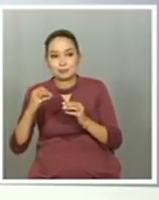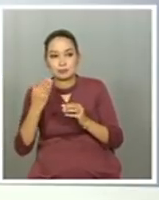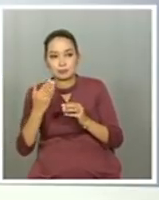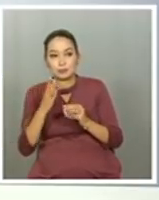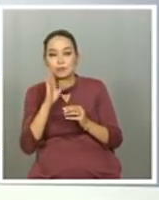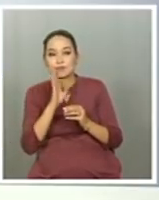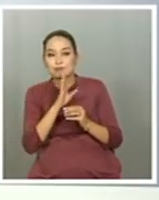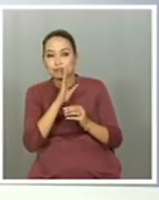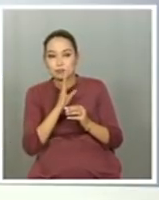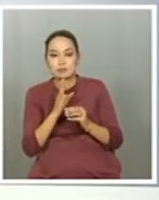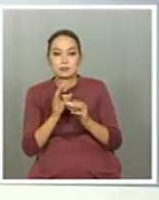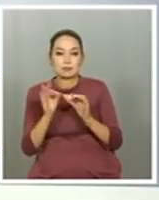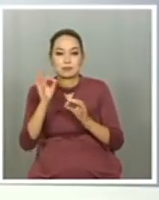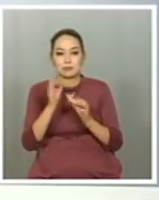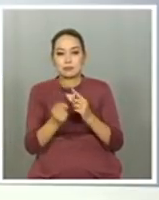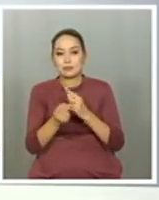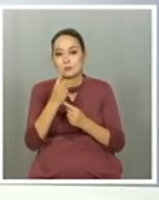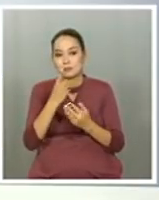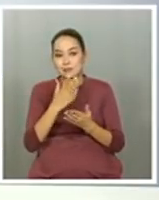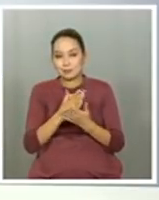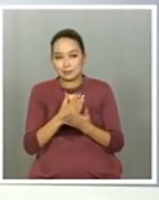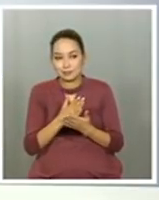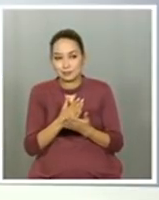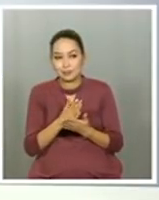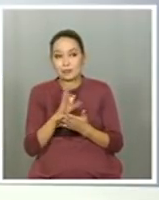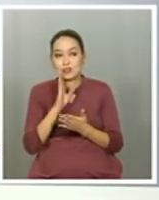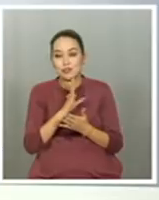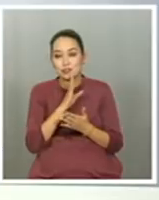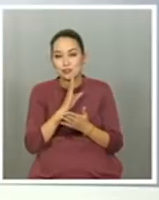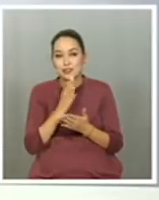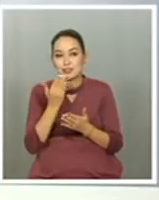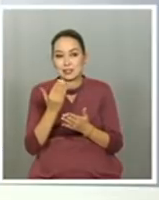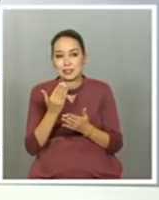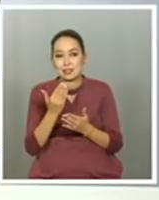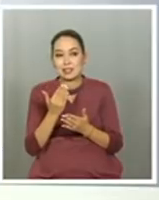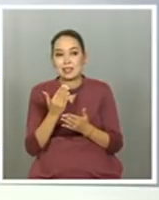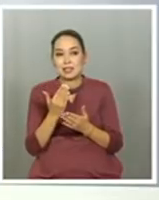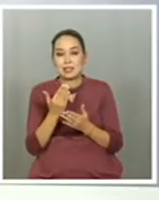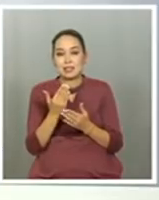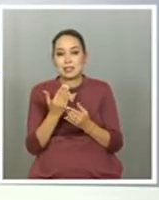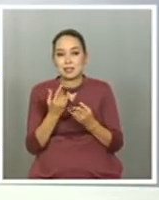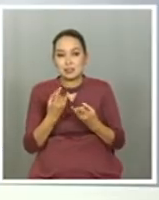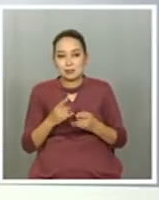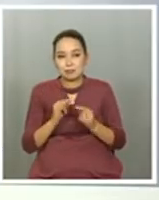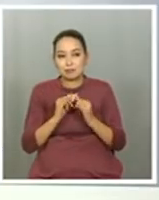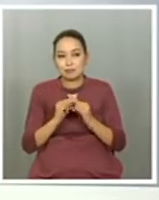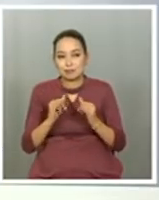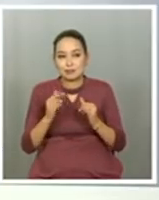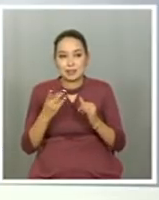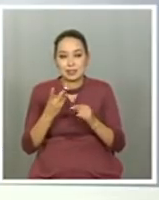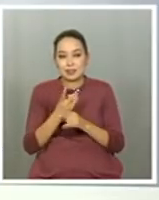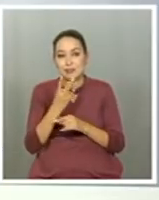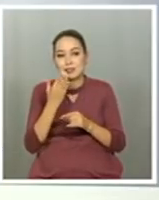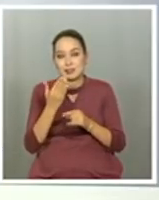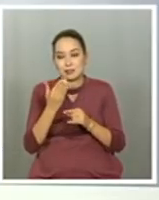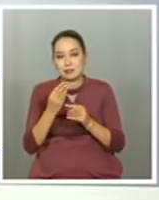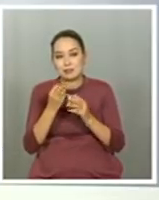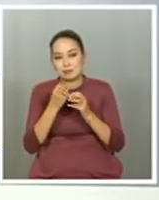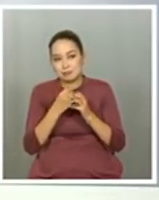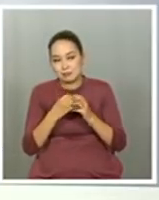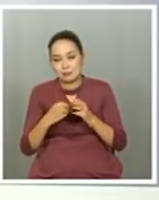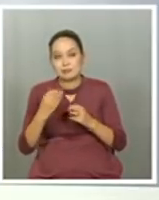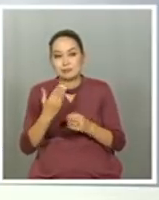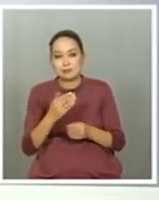пайда болады. Ал аналық жасуша мейоздық екі рет мейоздық процестің жүруі